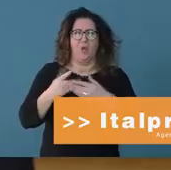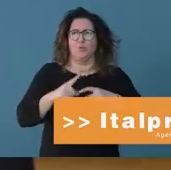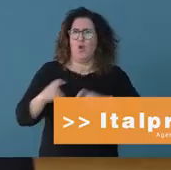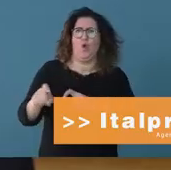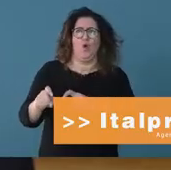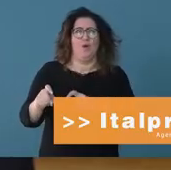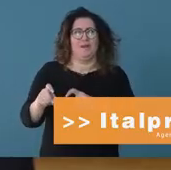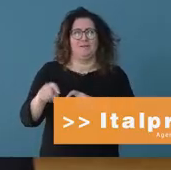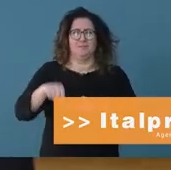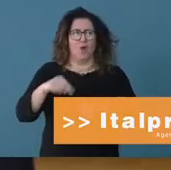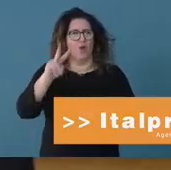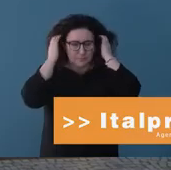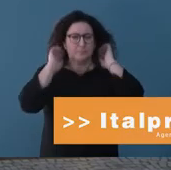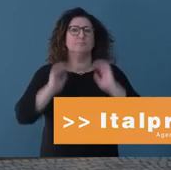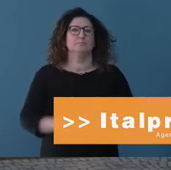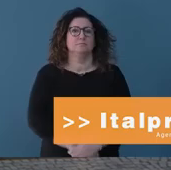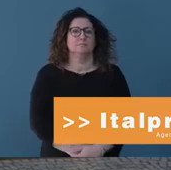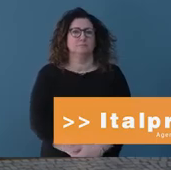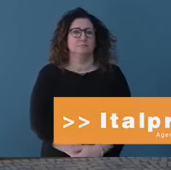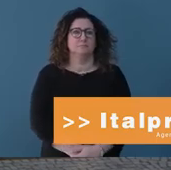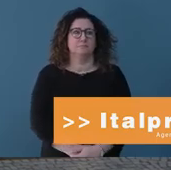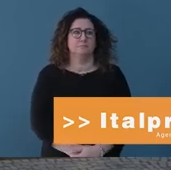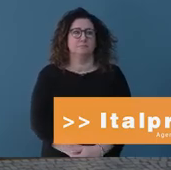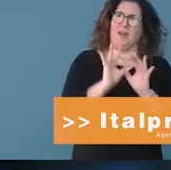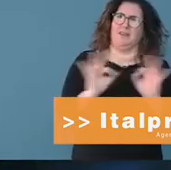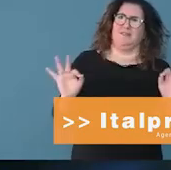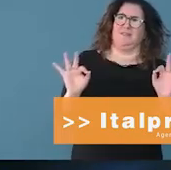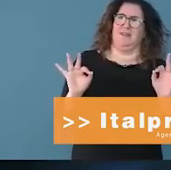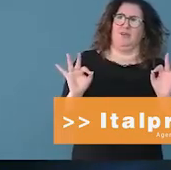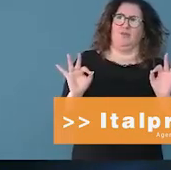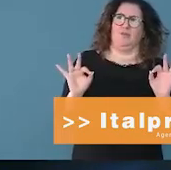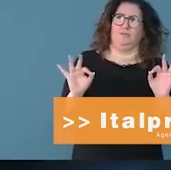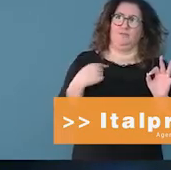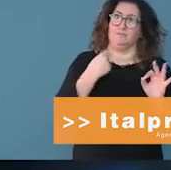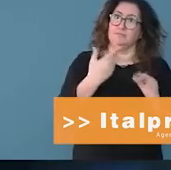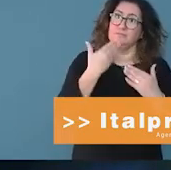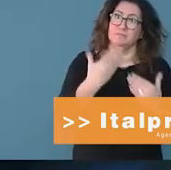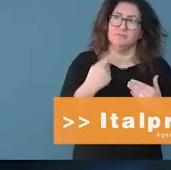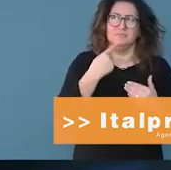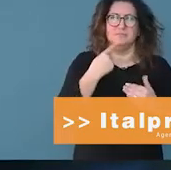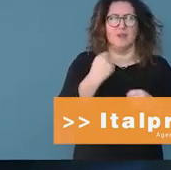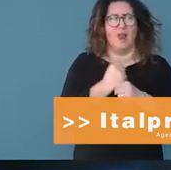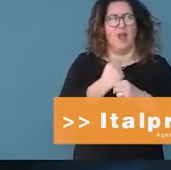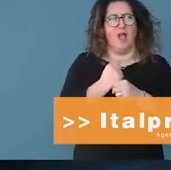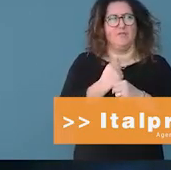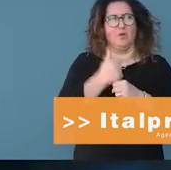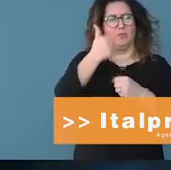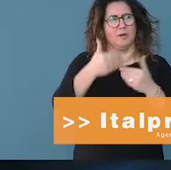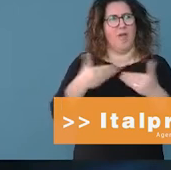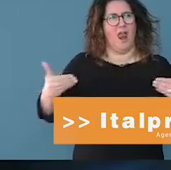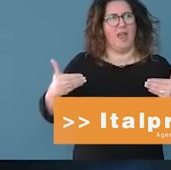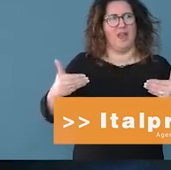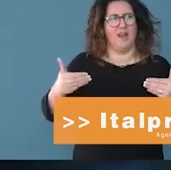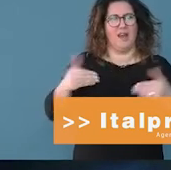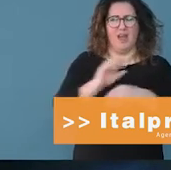sono esemplari ringrazio le figure di chi continua a lavorare in prima linea nella lotta al virus persone